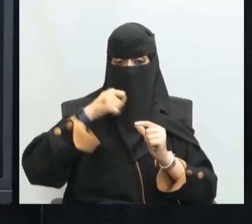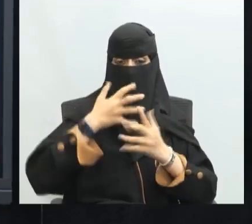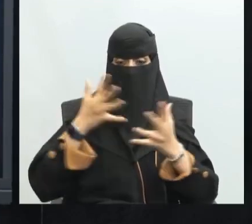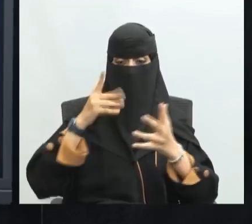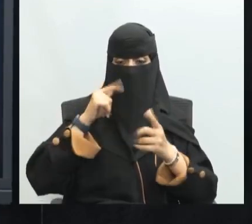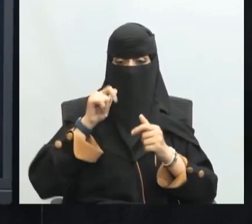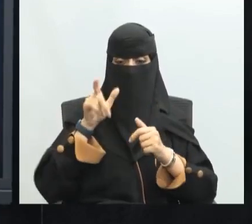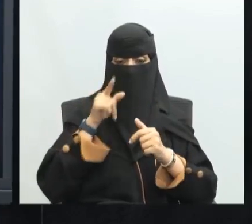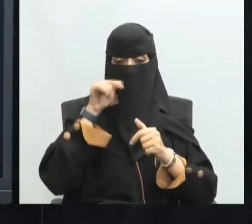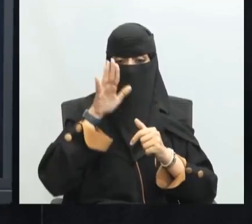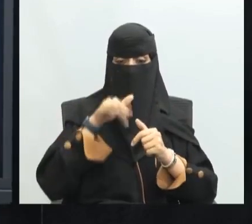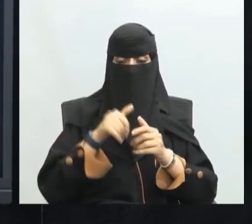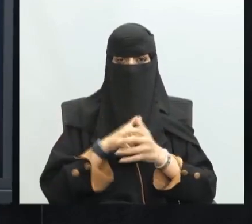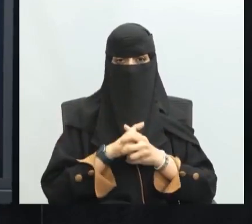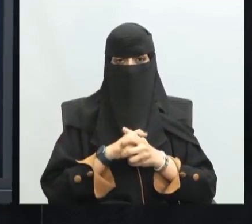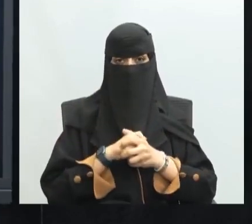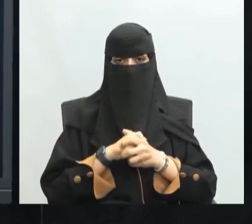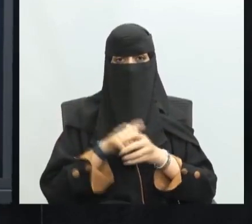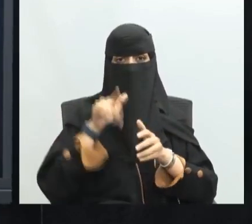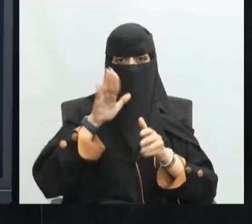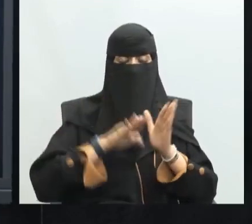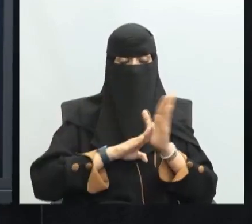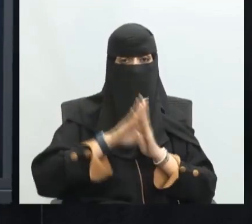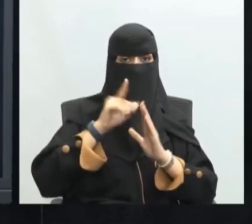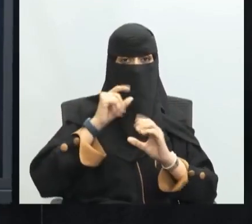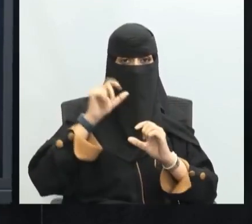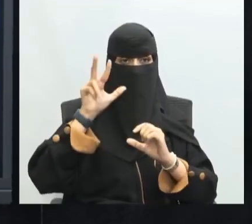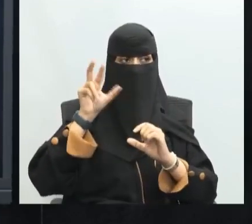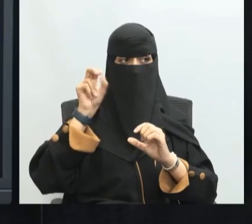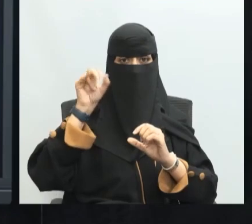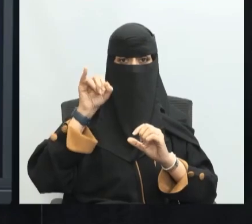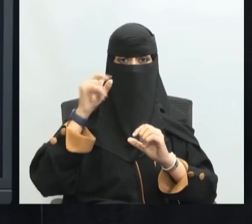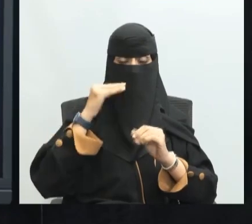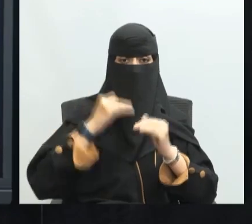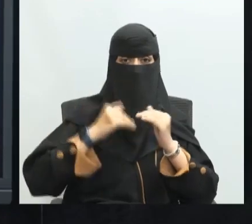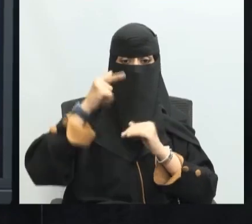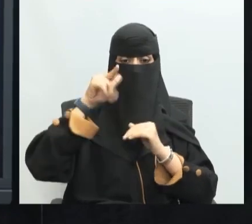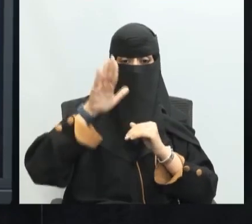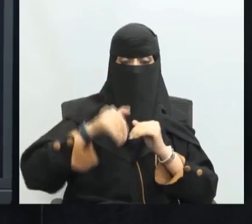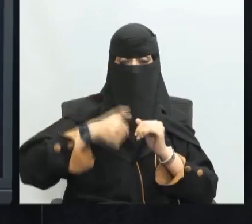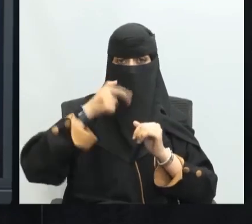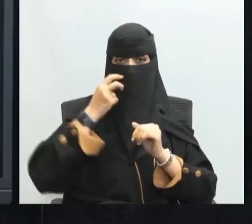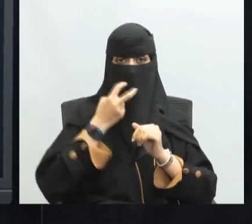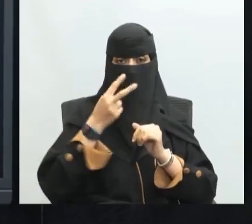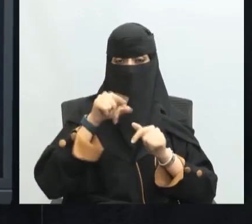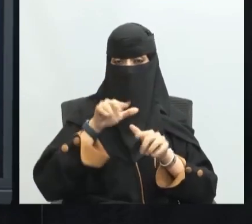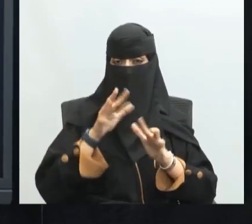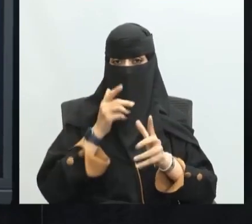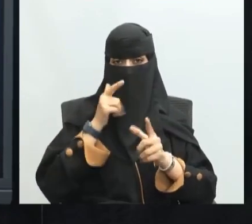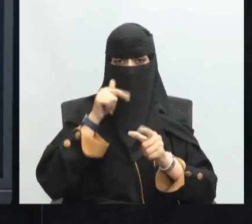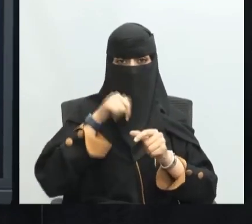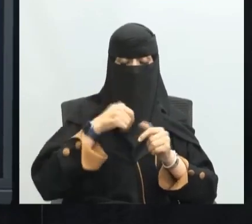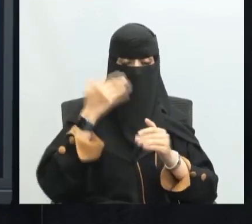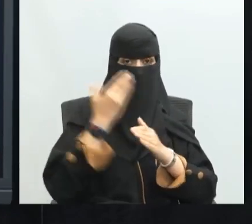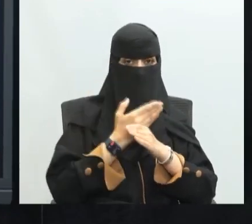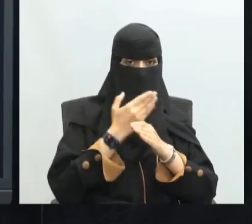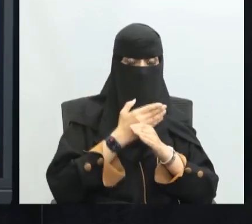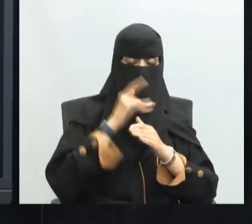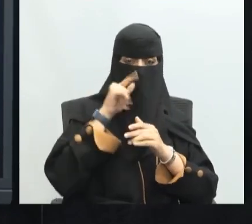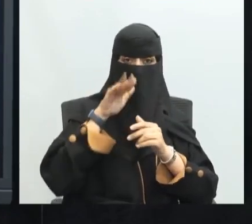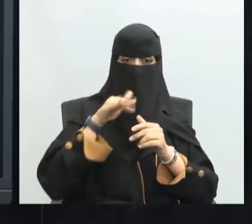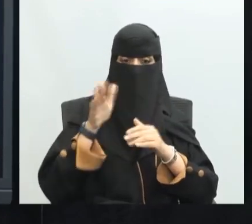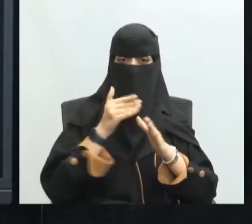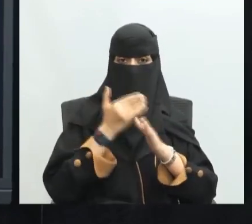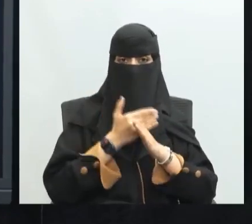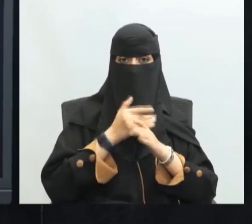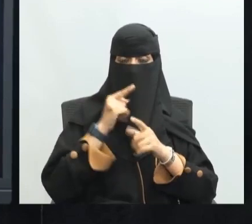الوطنيه وتعزيز القيم الاسلاميه فمن رايك ما هي الاسباب او